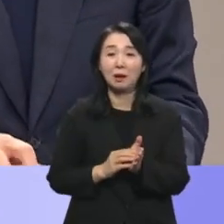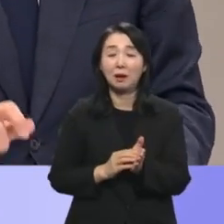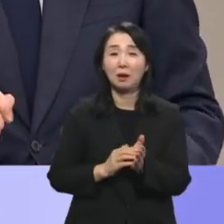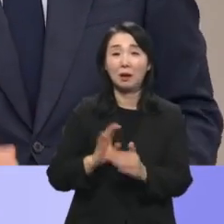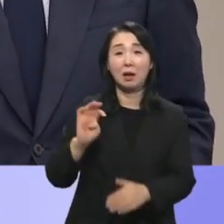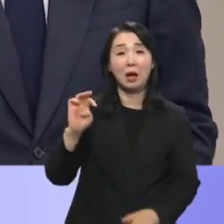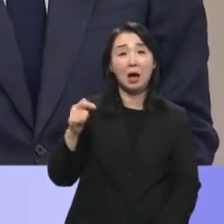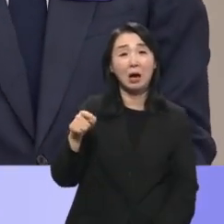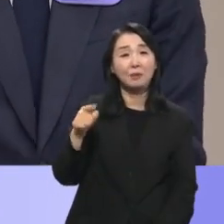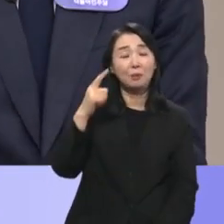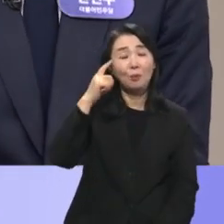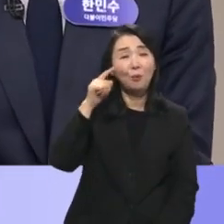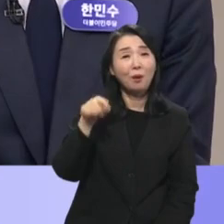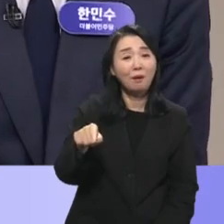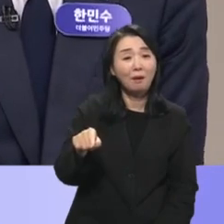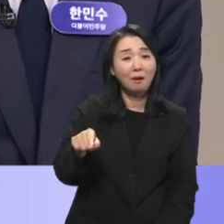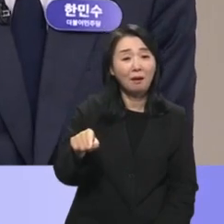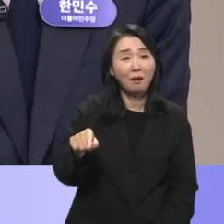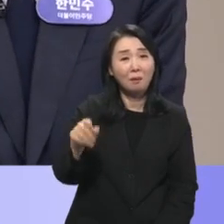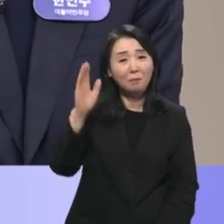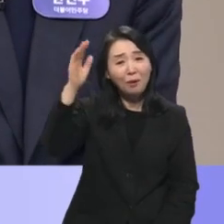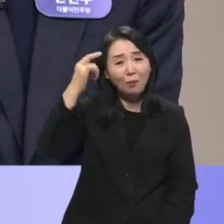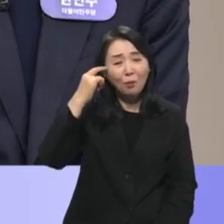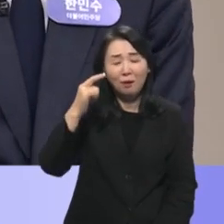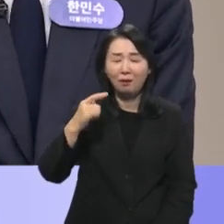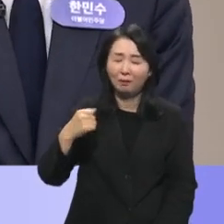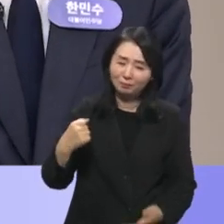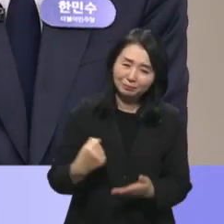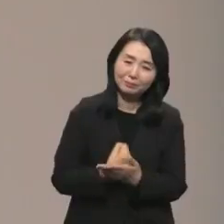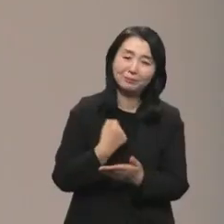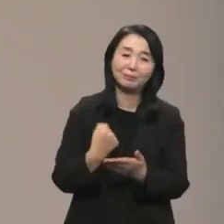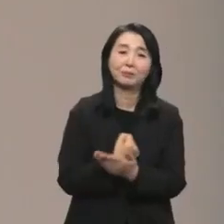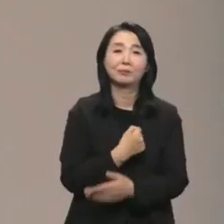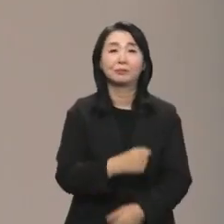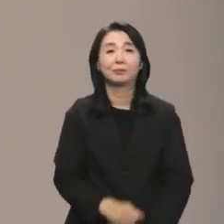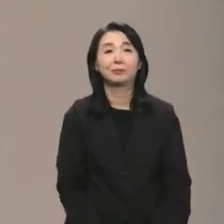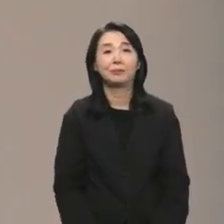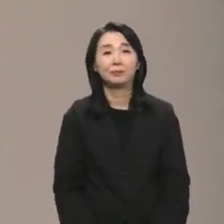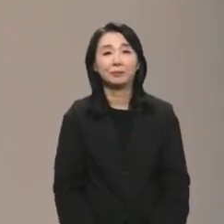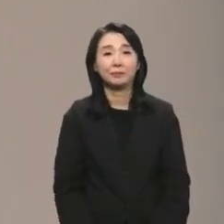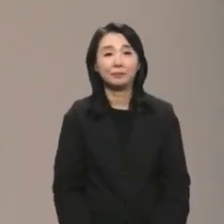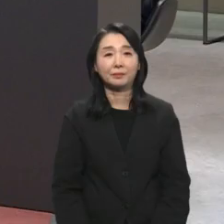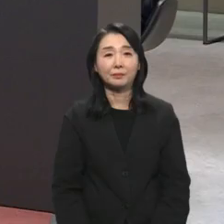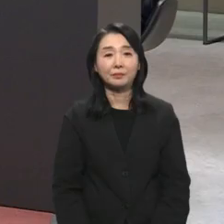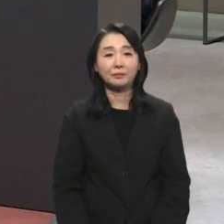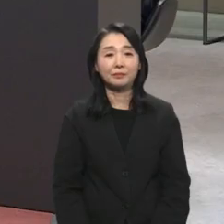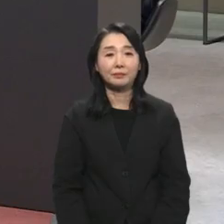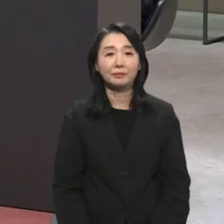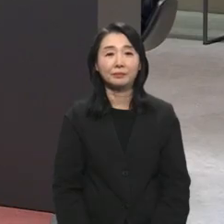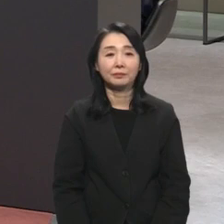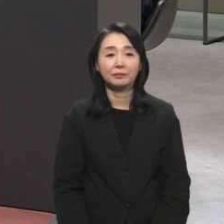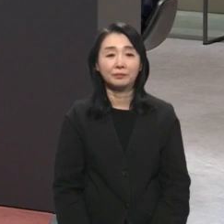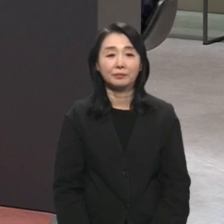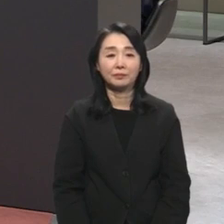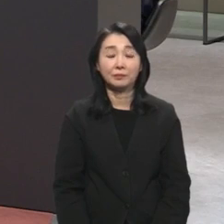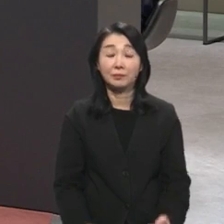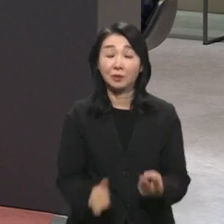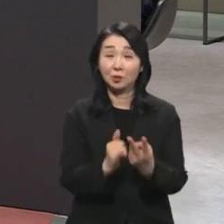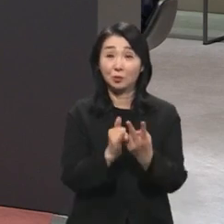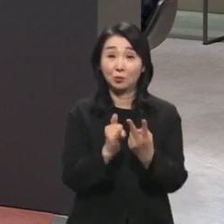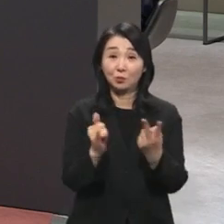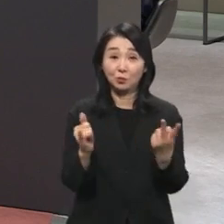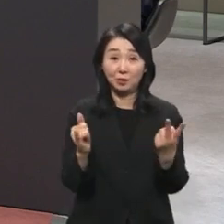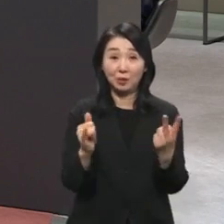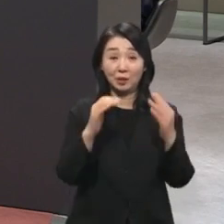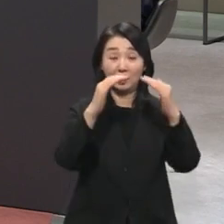대표가 왜 저렇게까지 돼버렸는지 참 안타깝다는 생각이 들고요. 알겠습니다. 뭐두분 말씀은